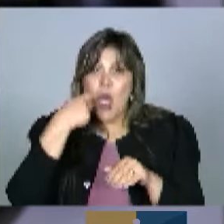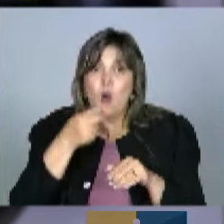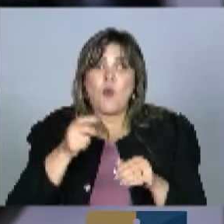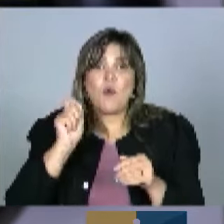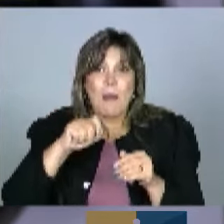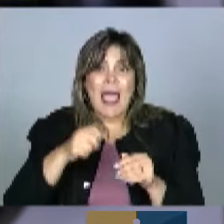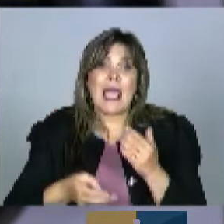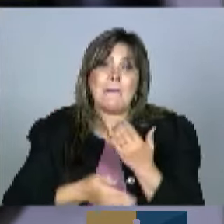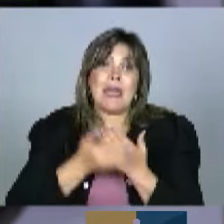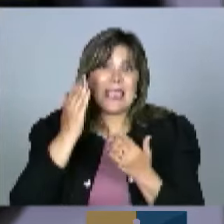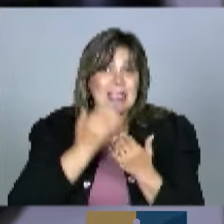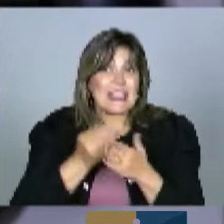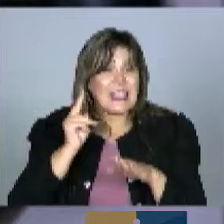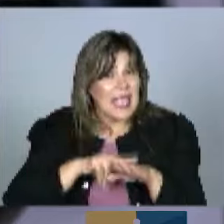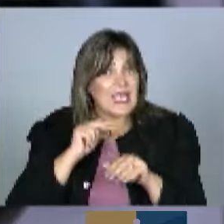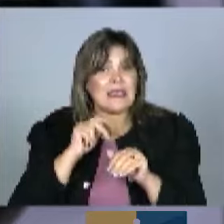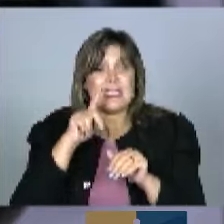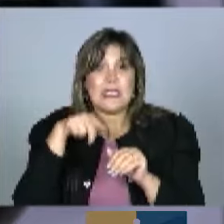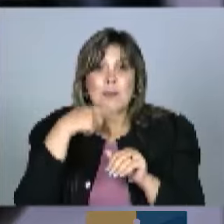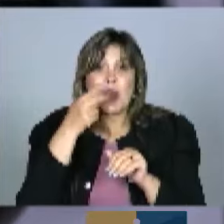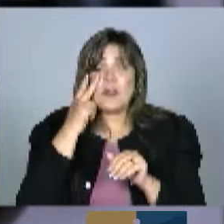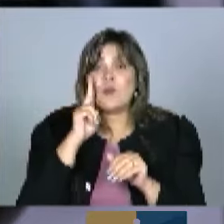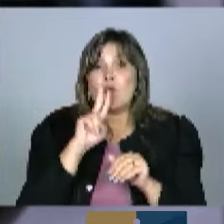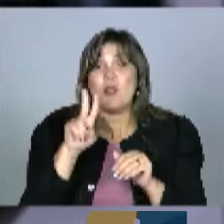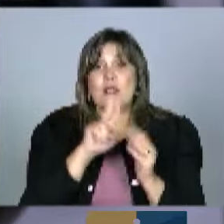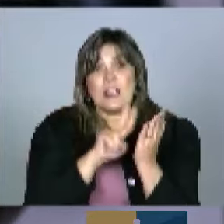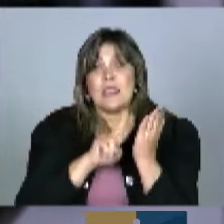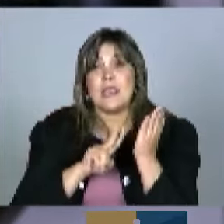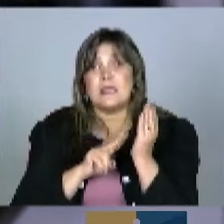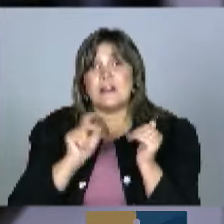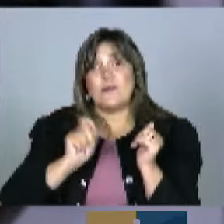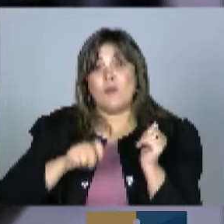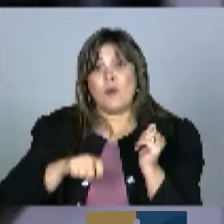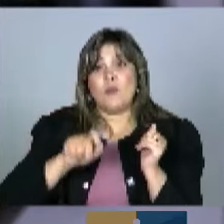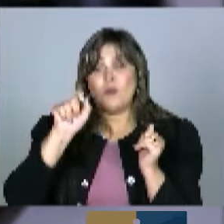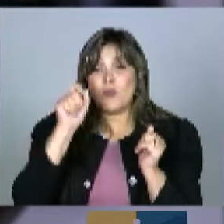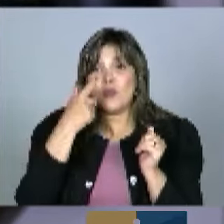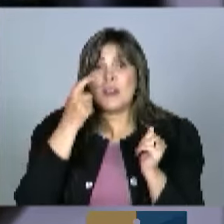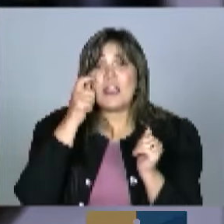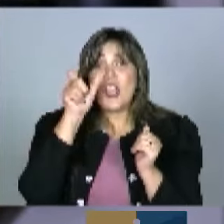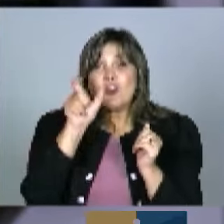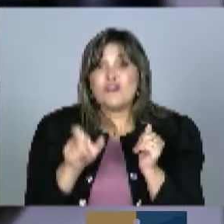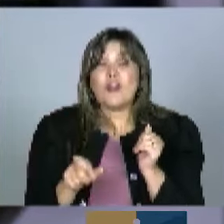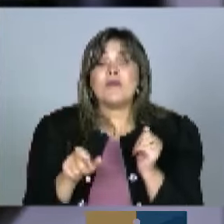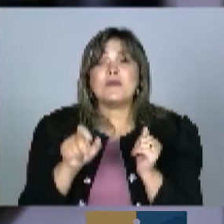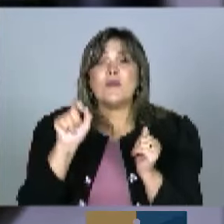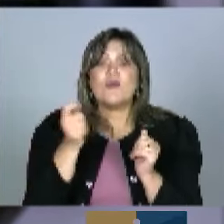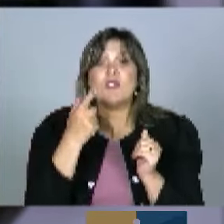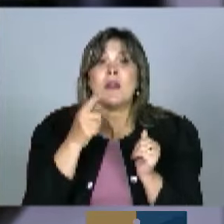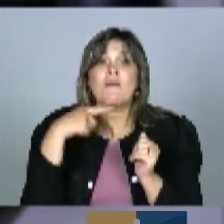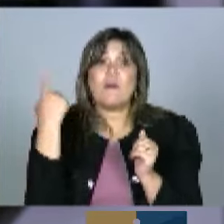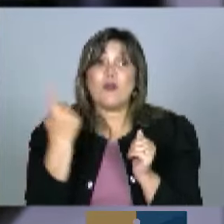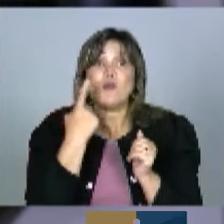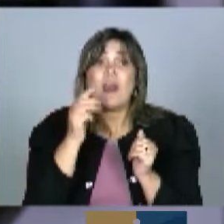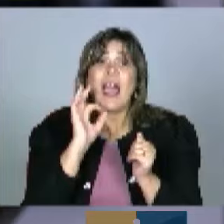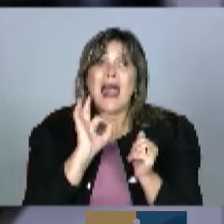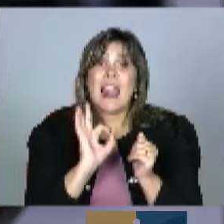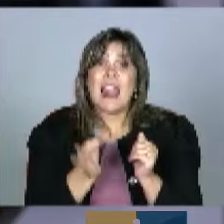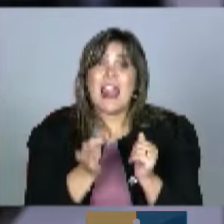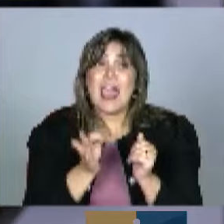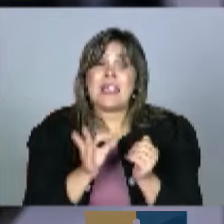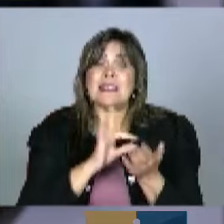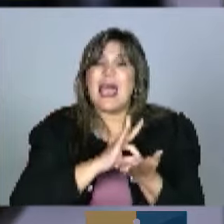الطعن فيها بالنقض ولكن بمجرد نظر الدعوه امام قاضي الموضوع وفصل فيها في هذه الحاله يعتبر